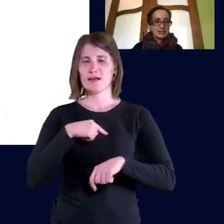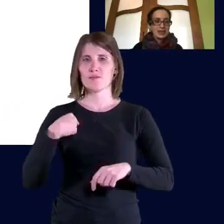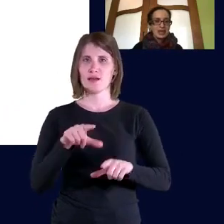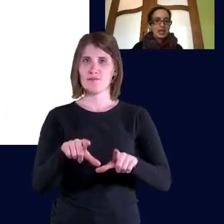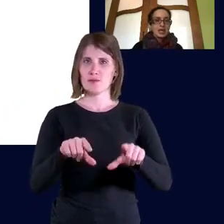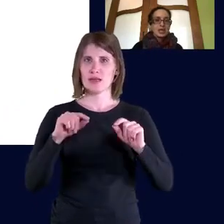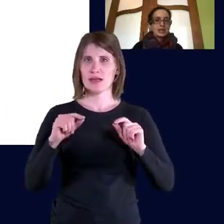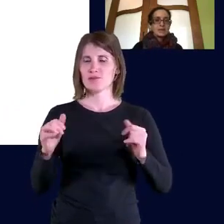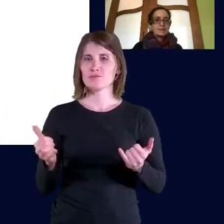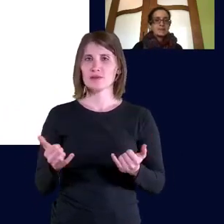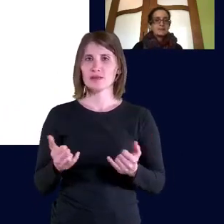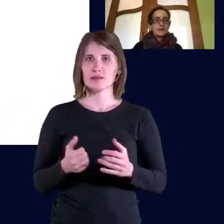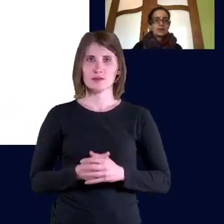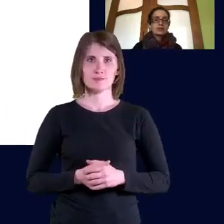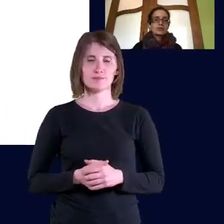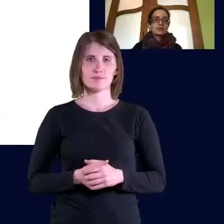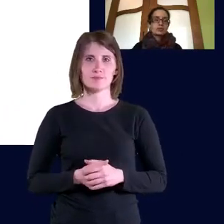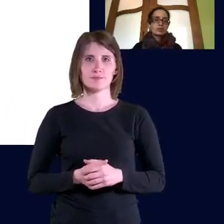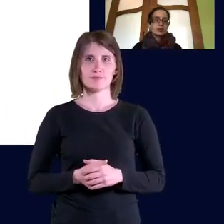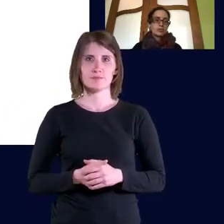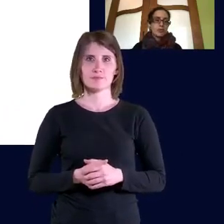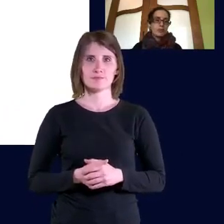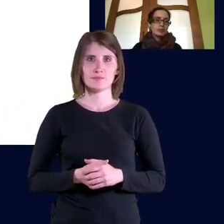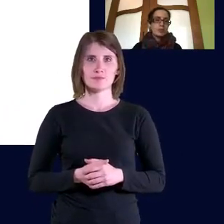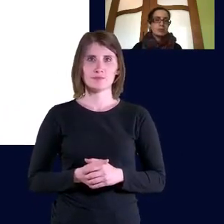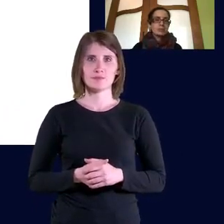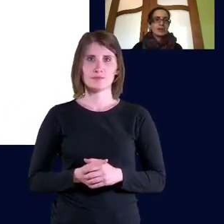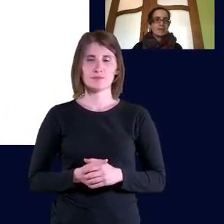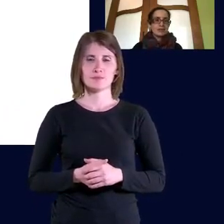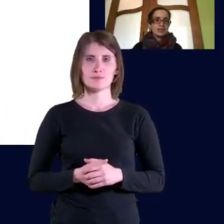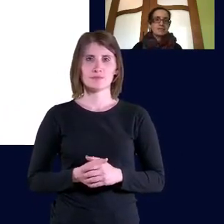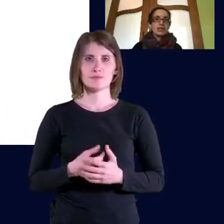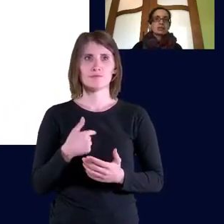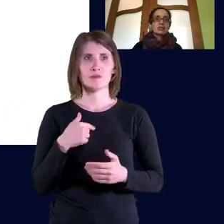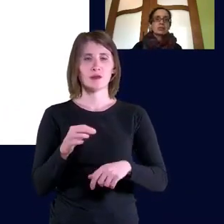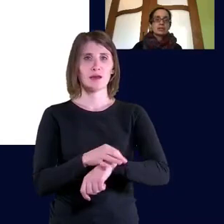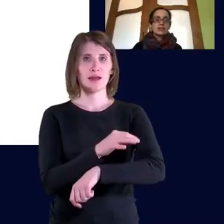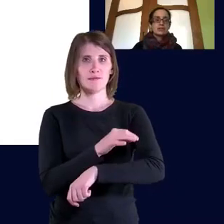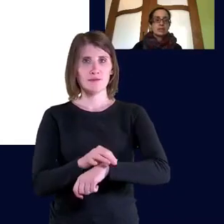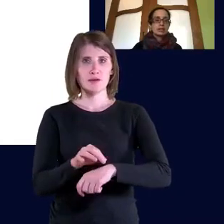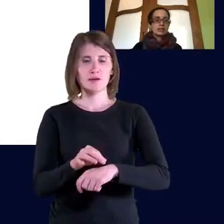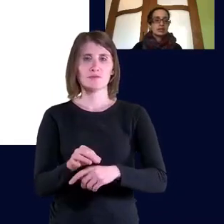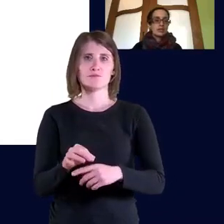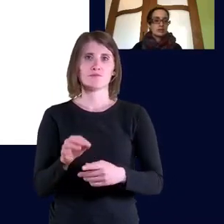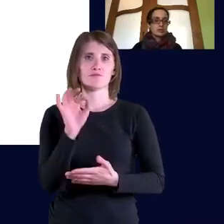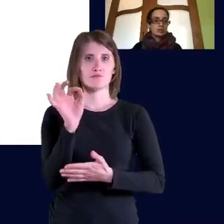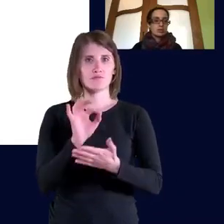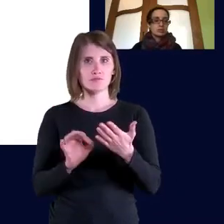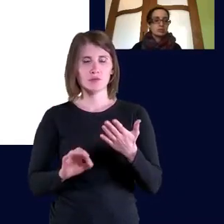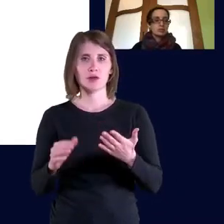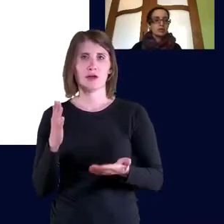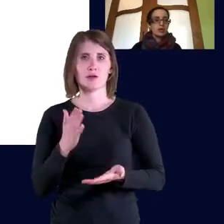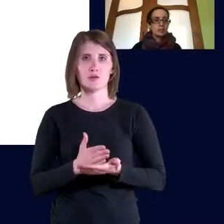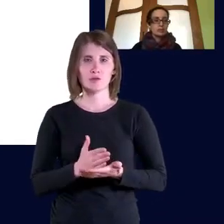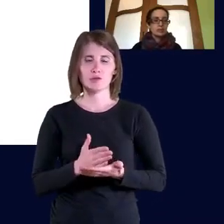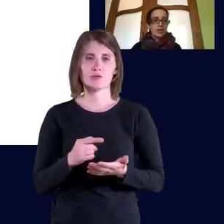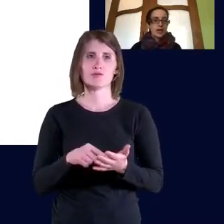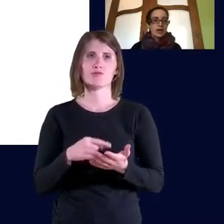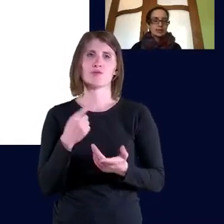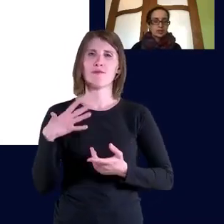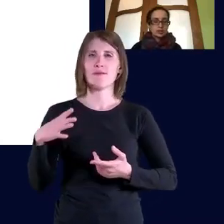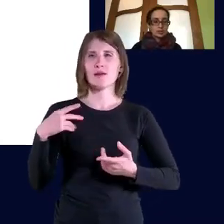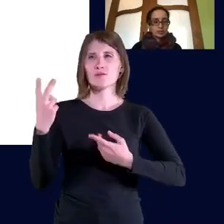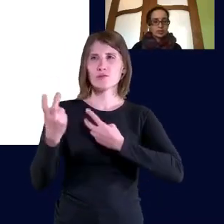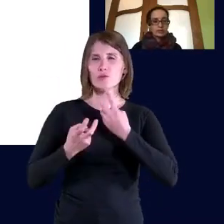adaptacje gdy już mamy tą grafikę dobrze zawsze przeanalizować źródło nie tylko dla